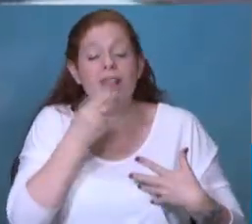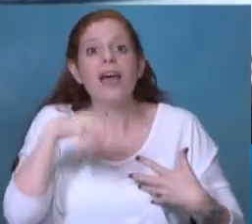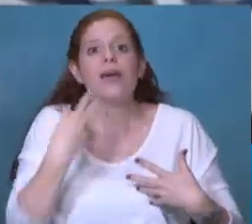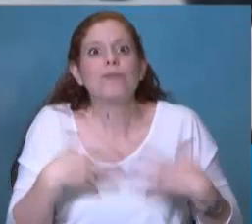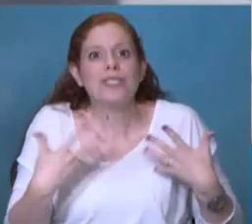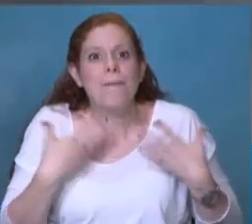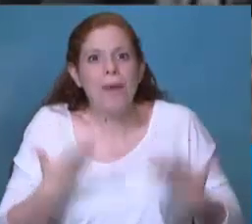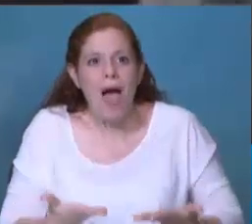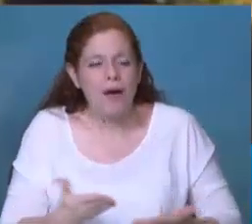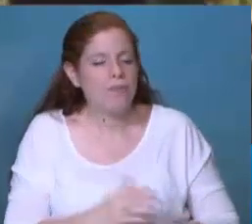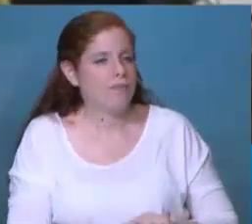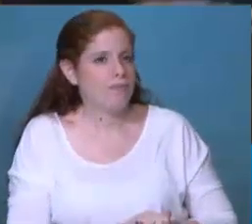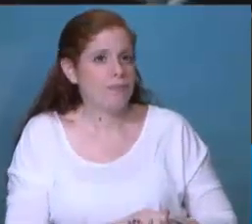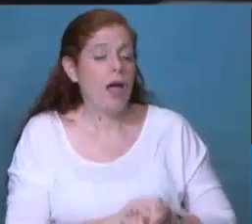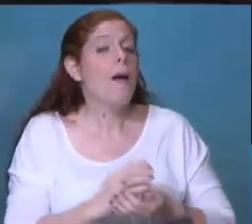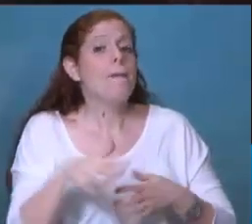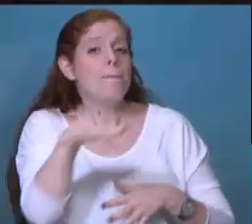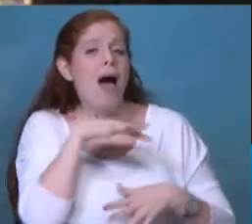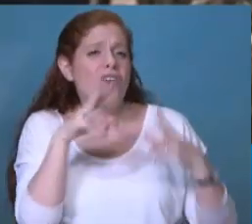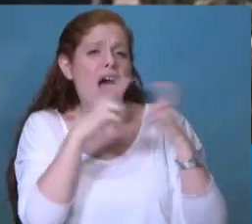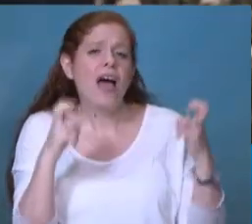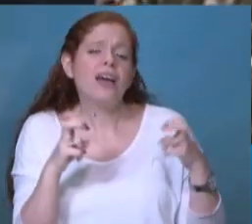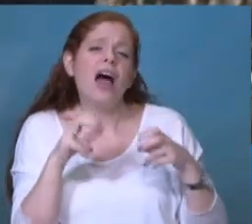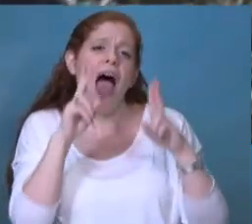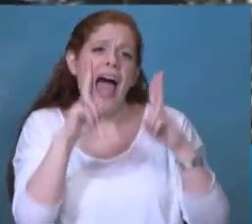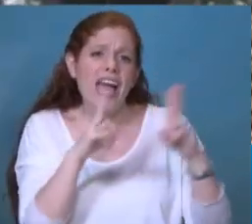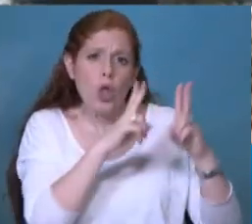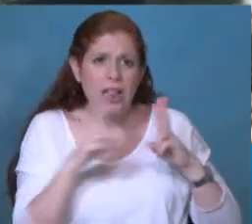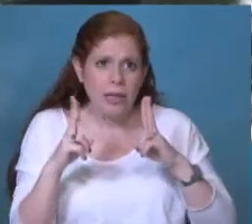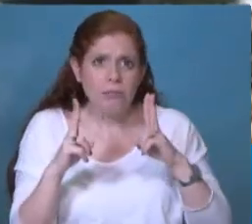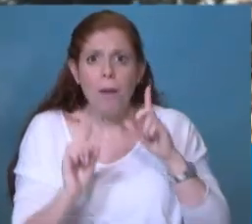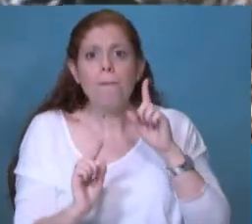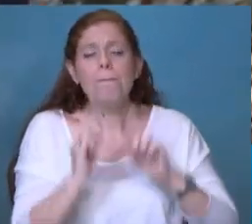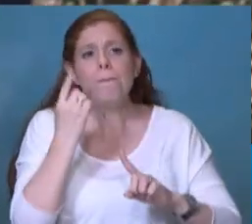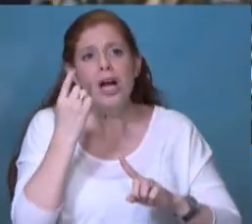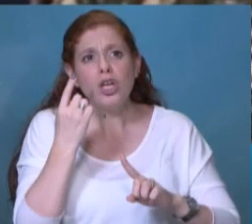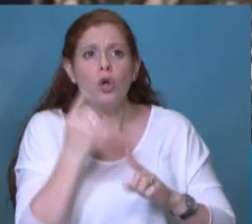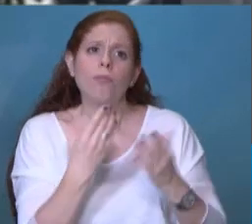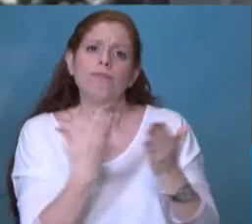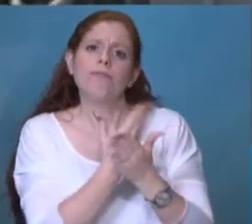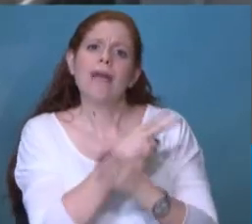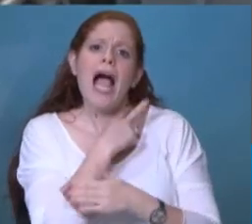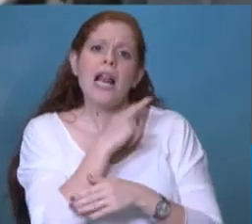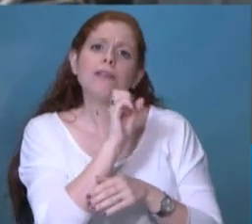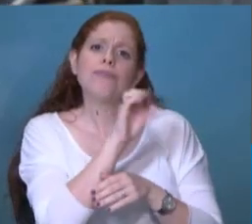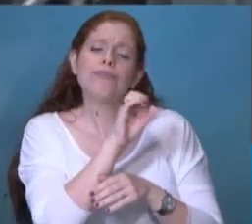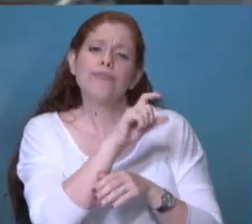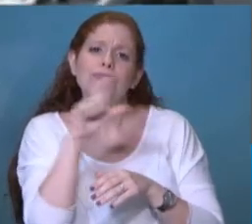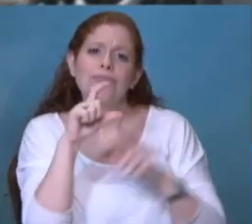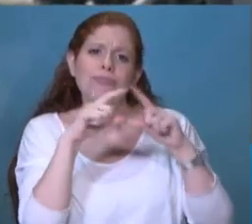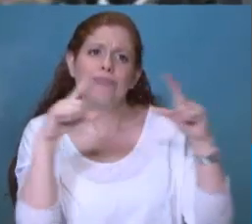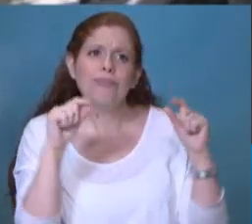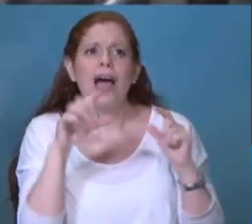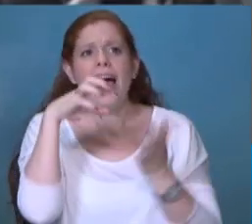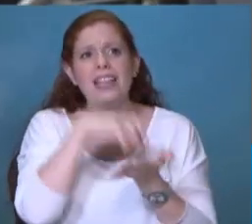שמח. ברחבי העיר החניונים הוותיקים שתמיד דיברו עברית פתאום מעדכנים באנגלית, גם תחנות האוטובוסים